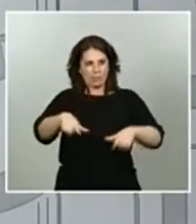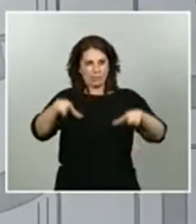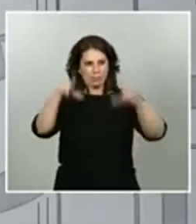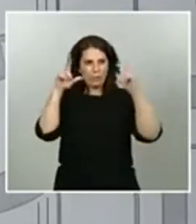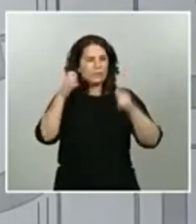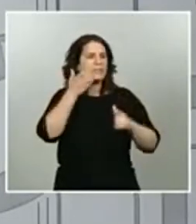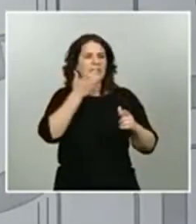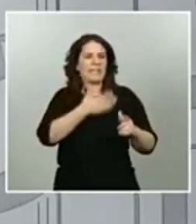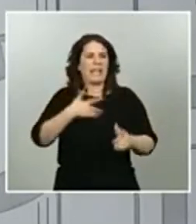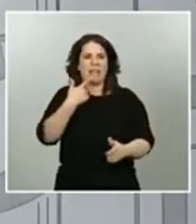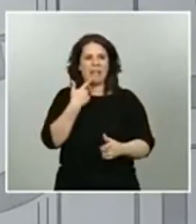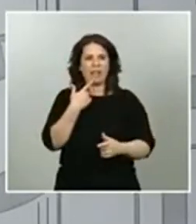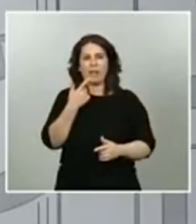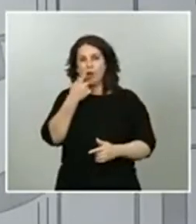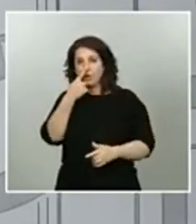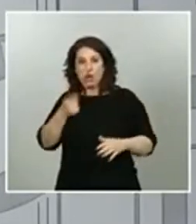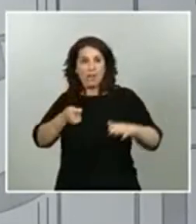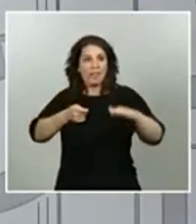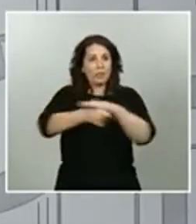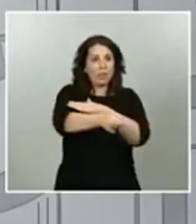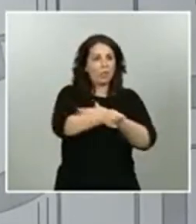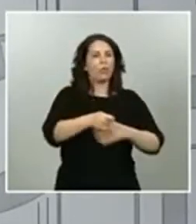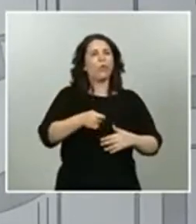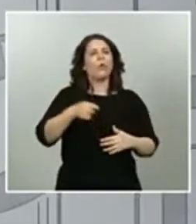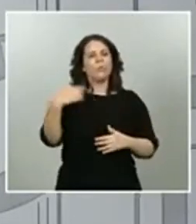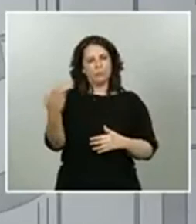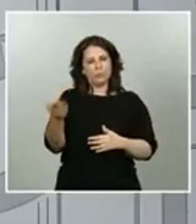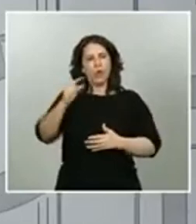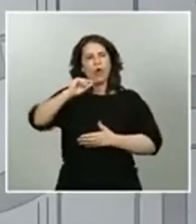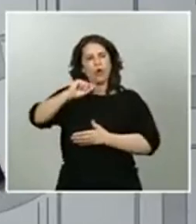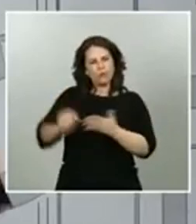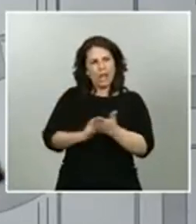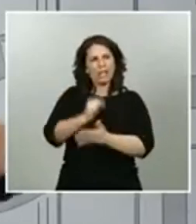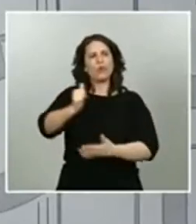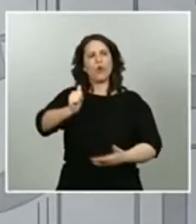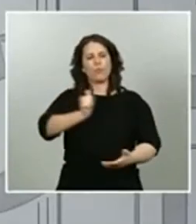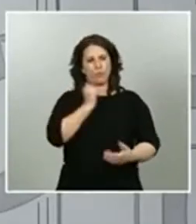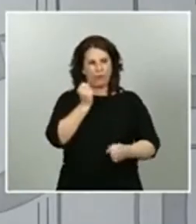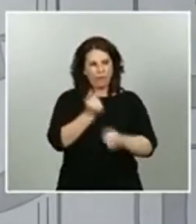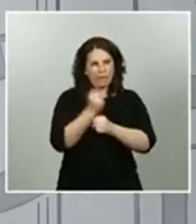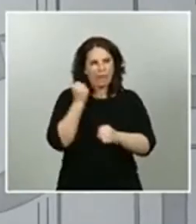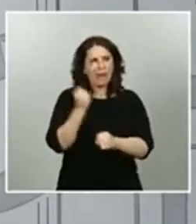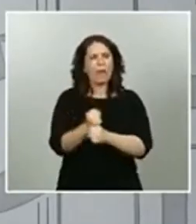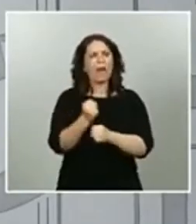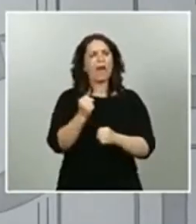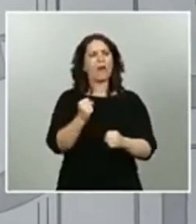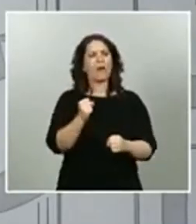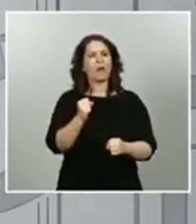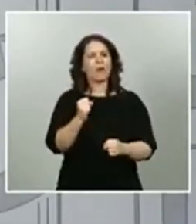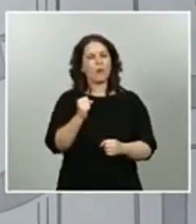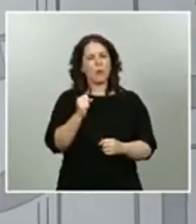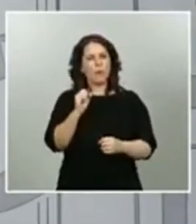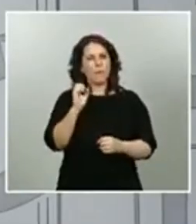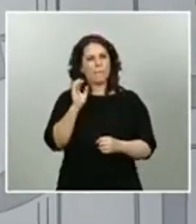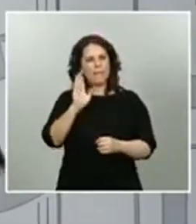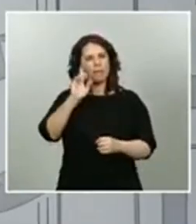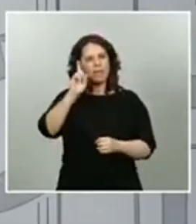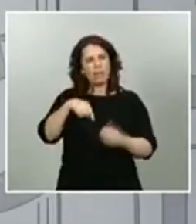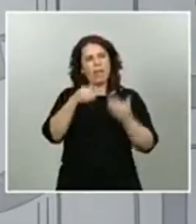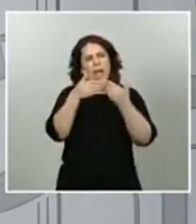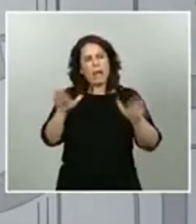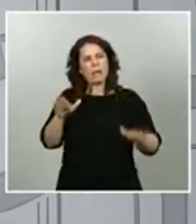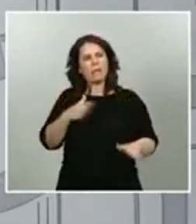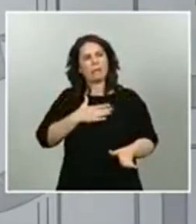di lavoro alla luce del giorno, aprendo anche la prospettiva a chi non ha già in mano una prospettiva, un'offerta di